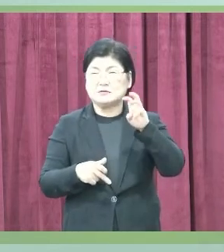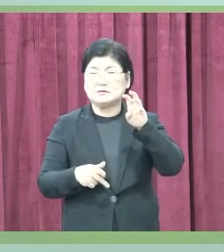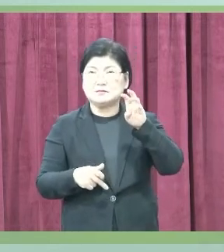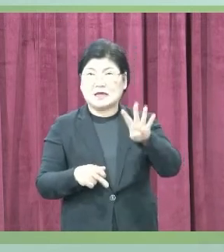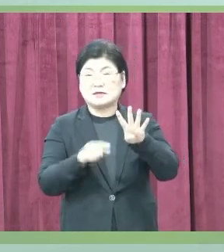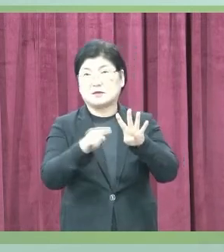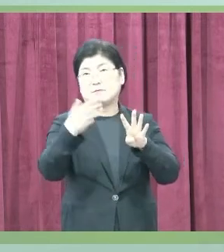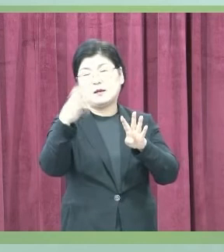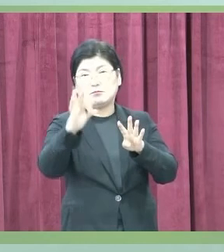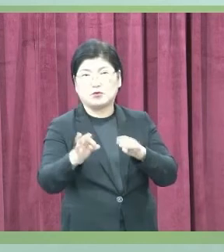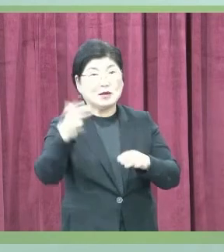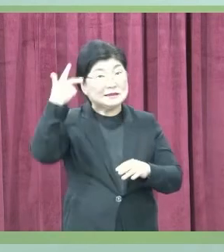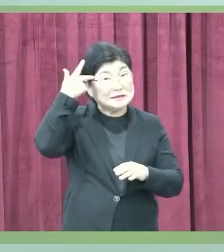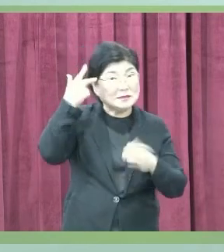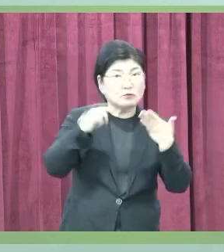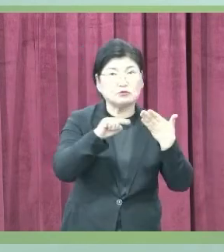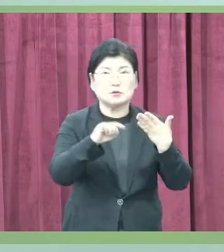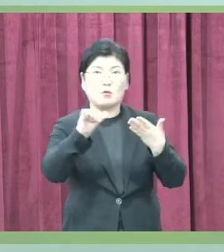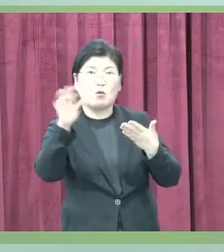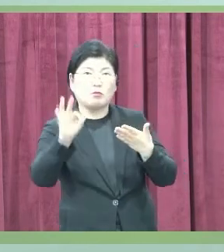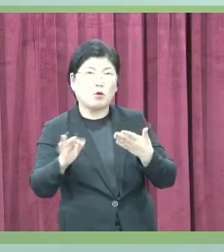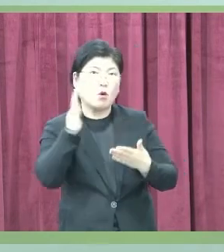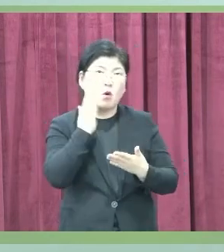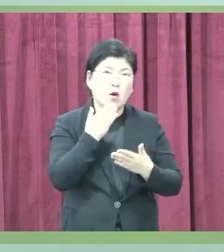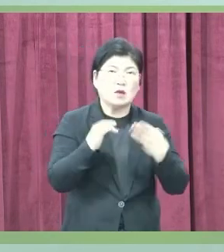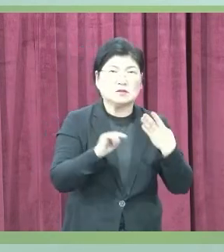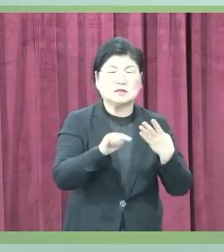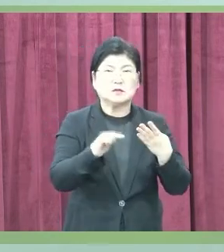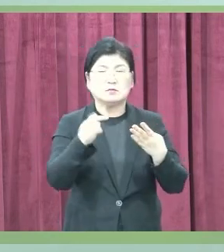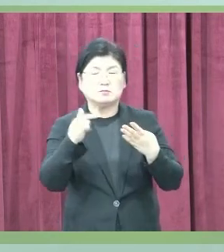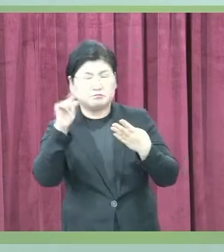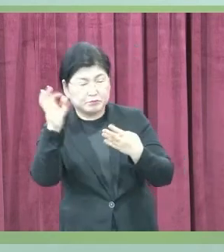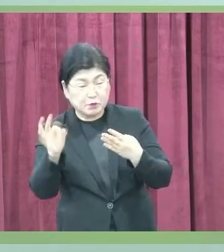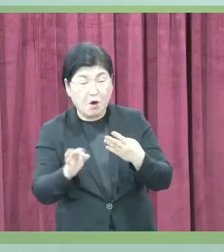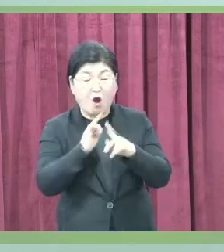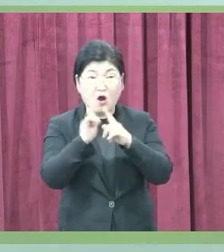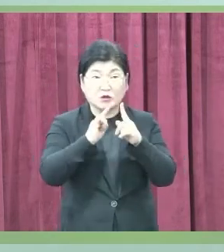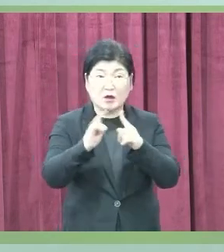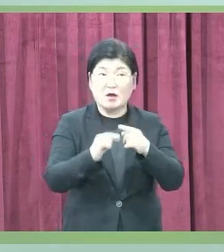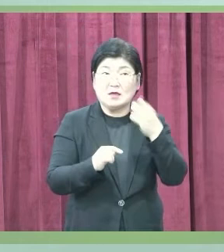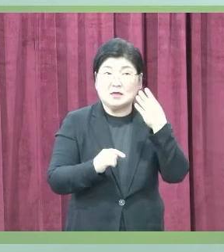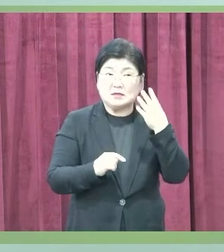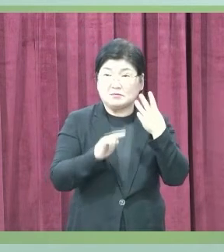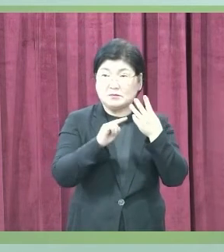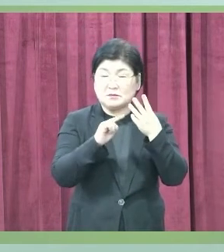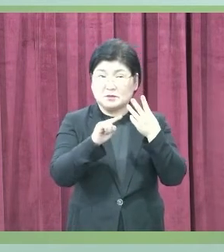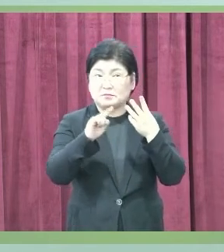다음에 지적장애가 9.5%, 청각장애가 4.2%, 언어장애가 3.1%로 나타났습니다.